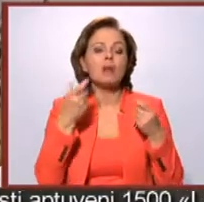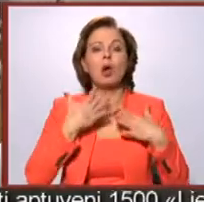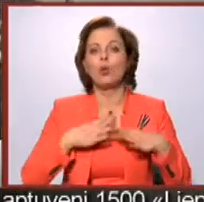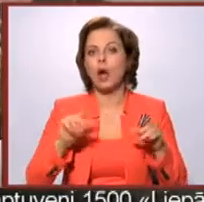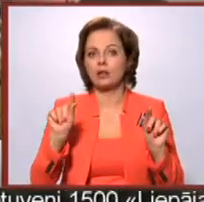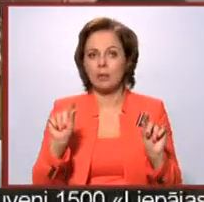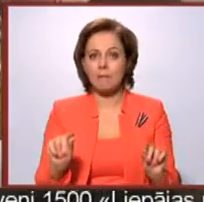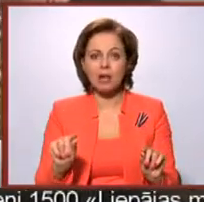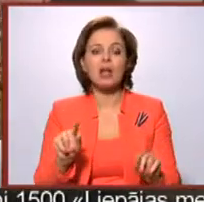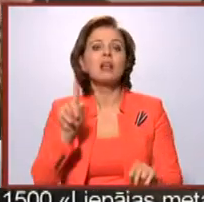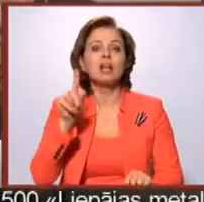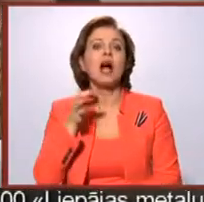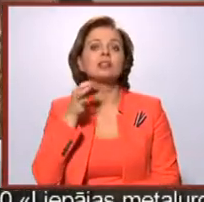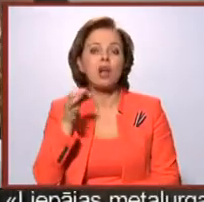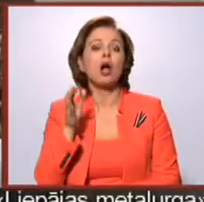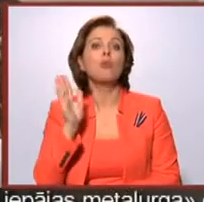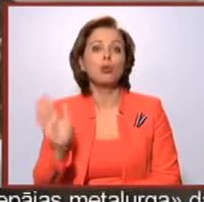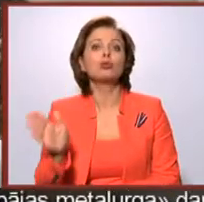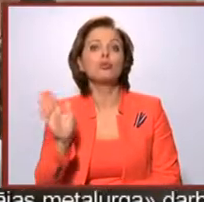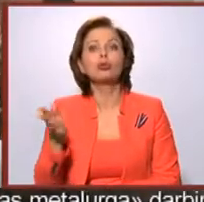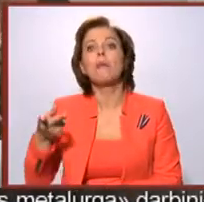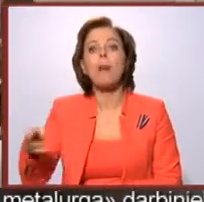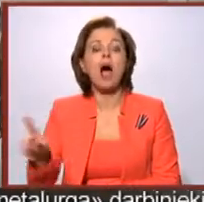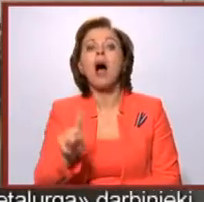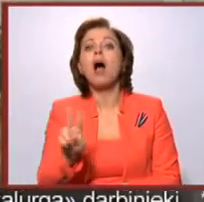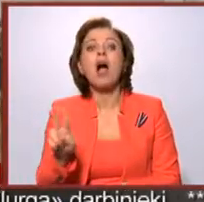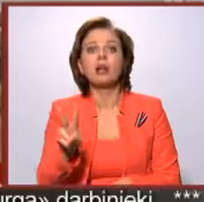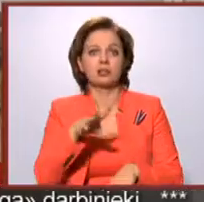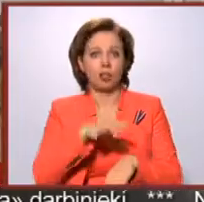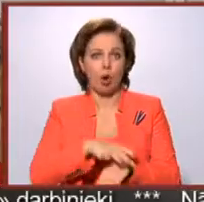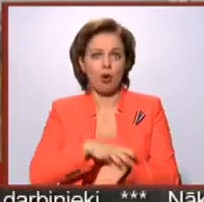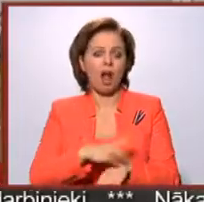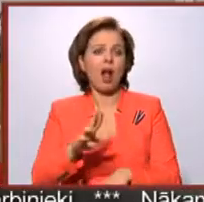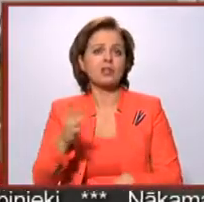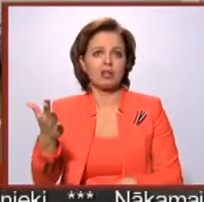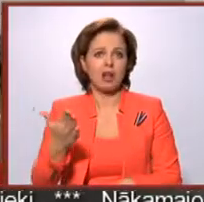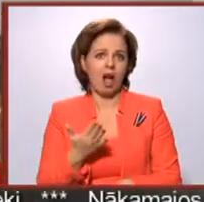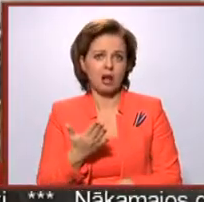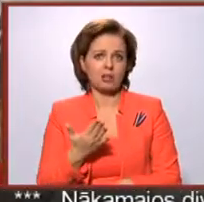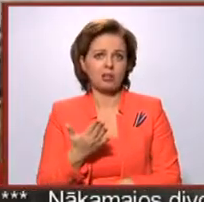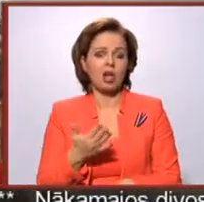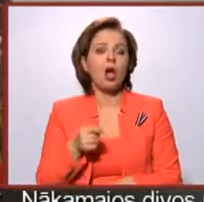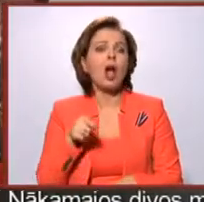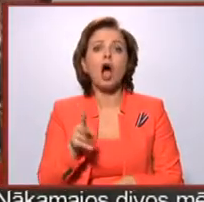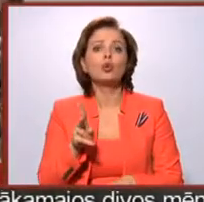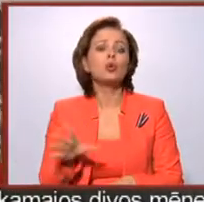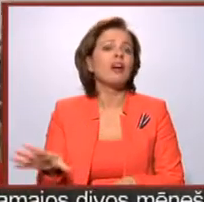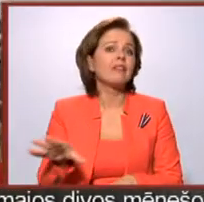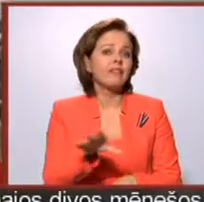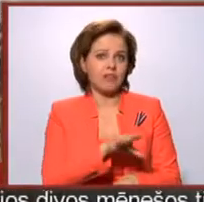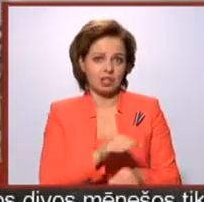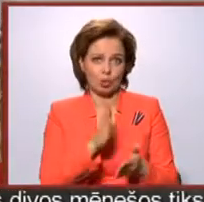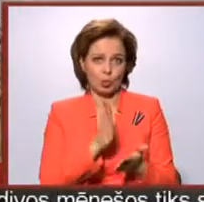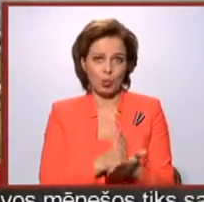Tā jau tikai sakt, jā, nu būs, mainīsies, bet kas konkrēti nāks iekšā, kas nenāks. Kā tur viss notiksies, tas jau vēl